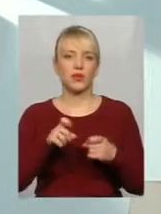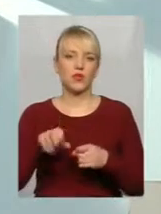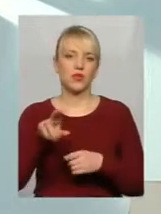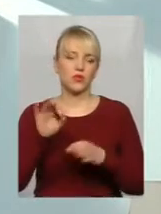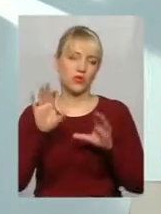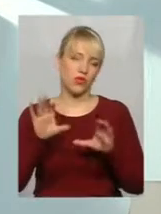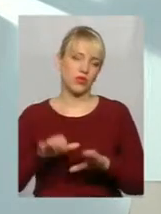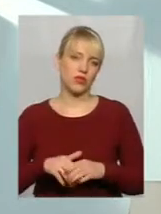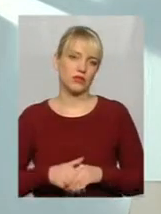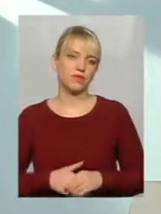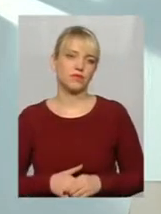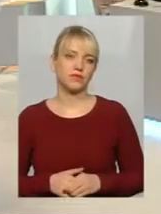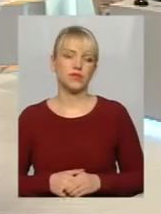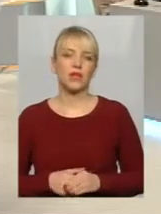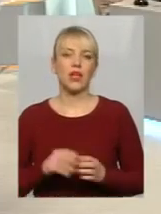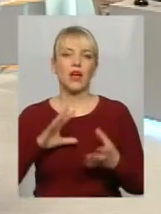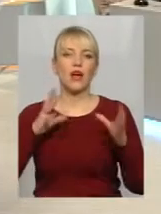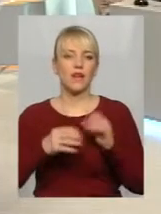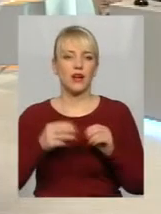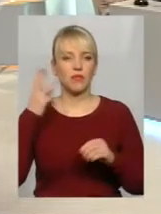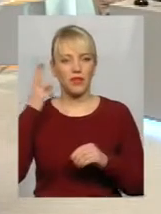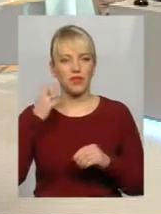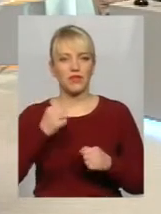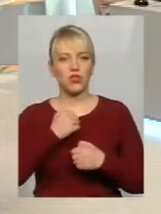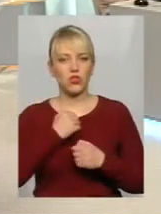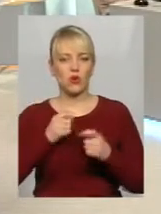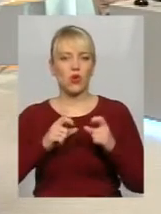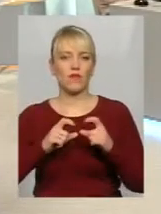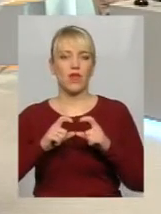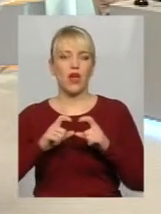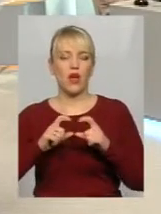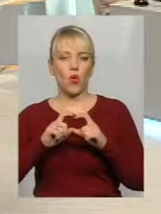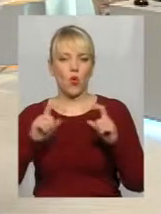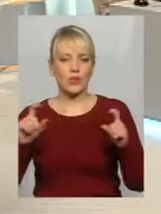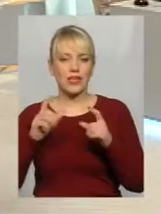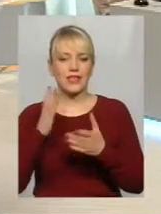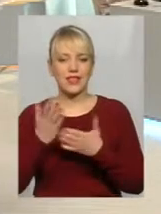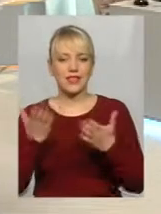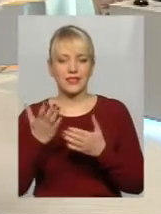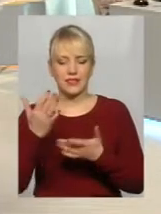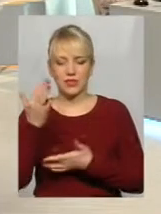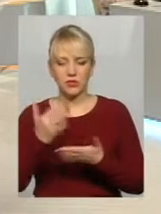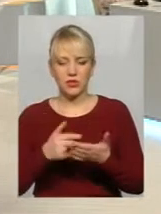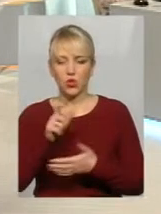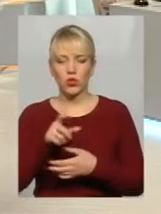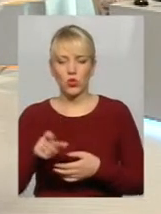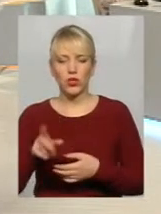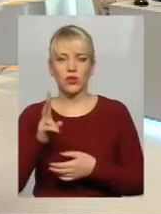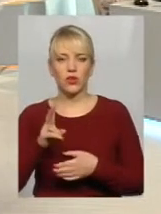закону. Ну, а взагалі, в Хмельницькому обласному комісаріаті є якийсь список ухилянтів, і як ви їх взагалі